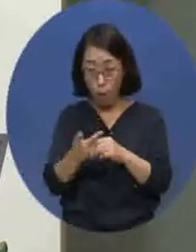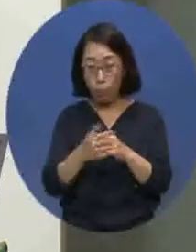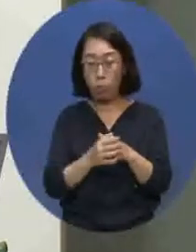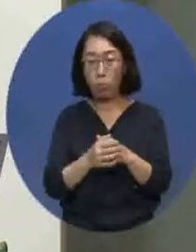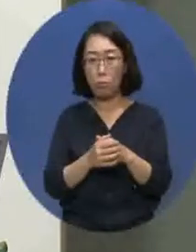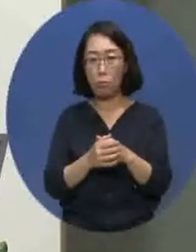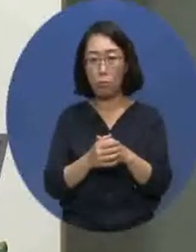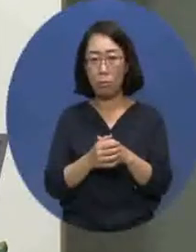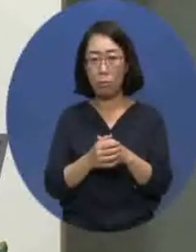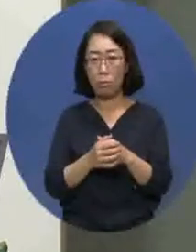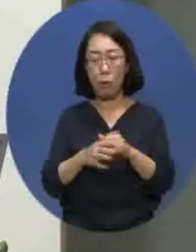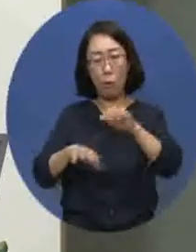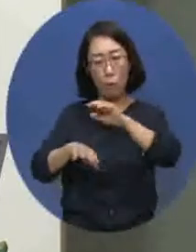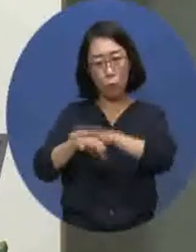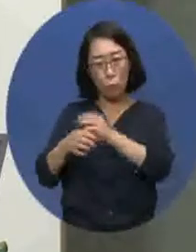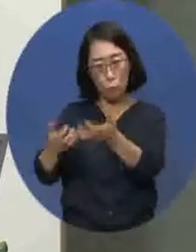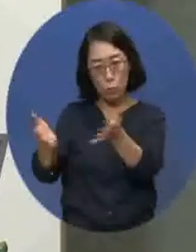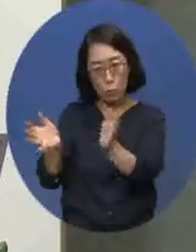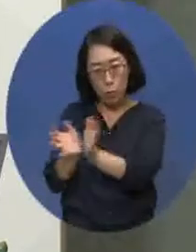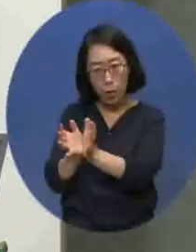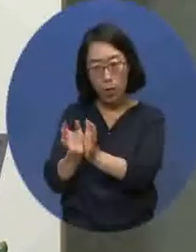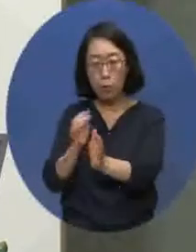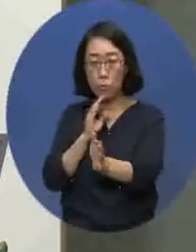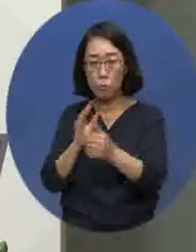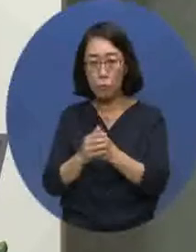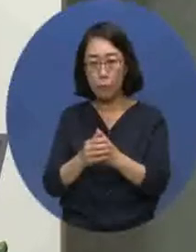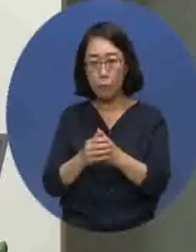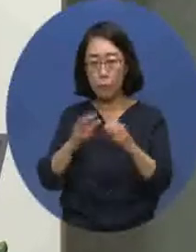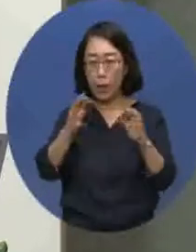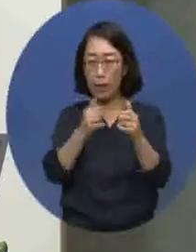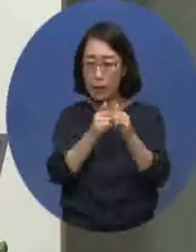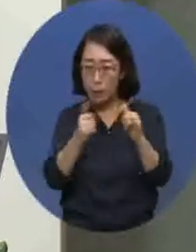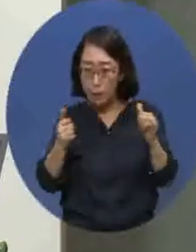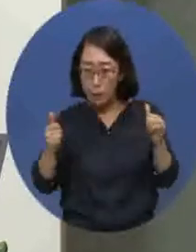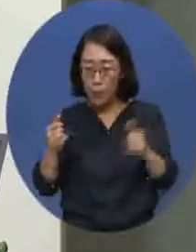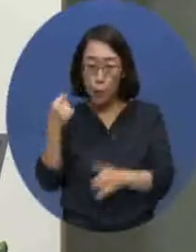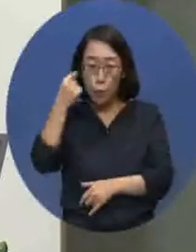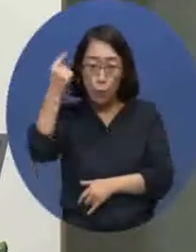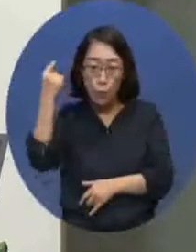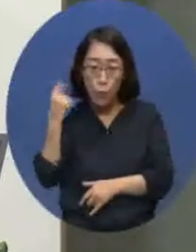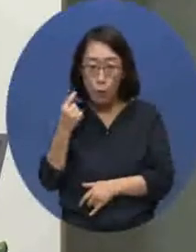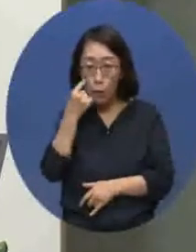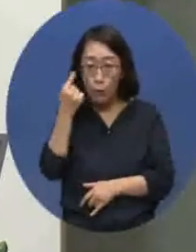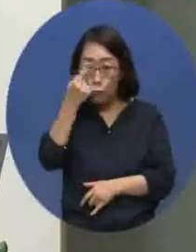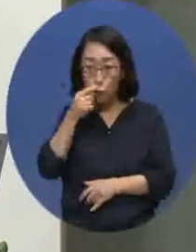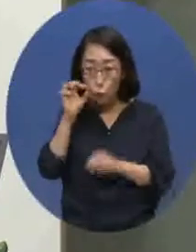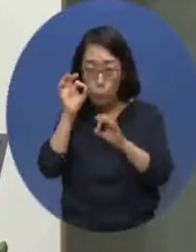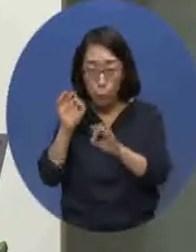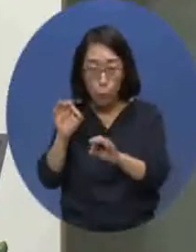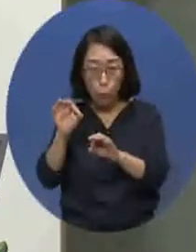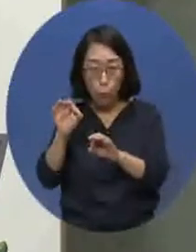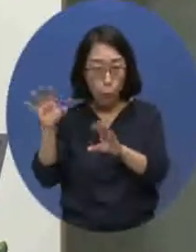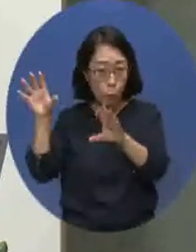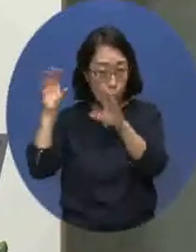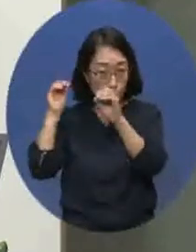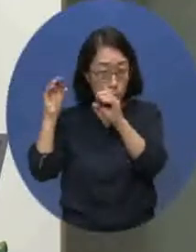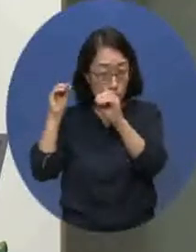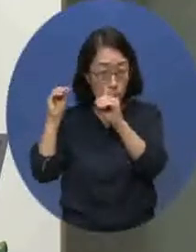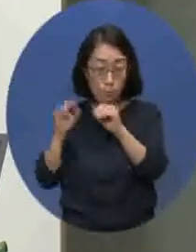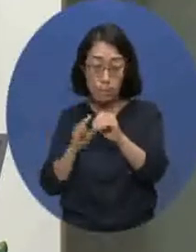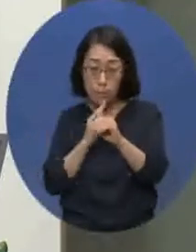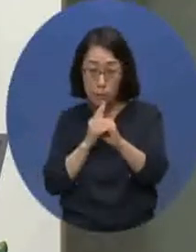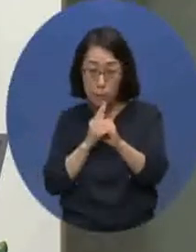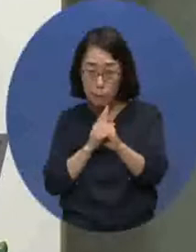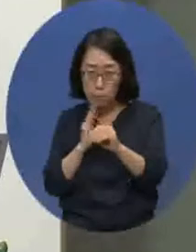서 뭔가 국민의 그 귀와 눈이 돼 줘야 하는데 이게 아니다 그런데